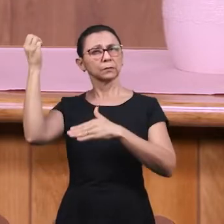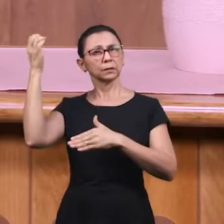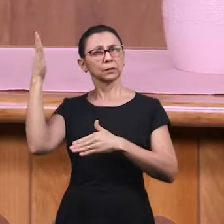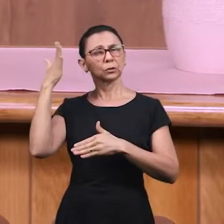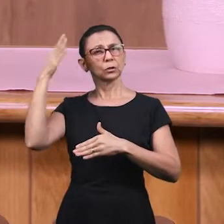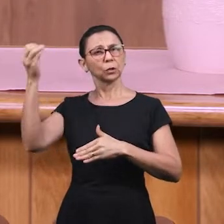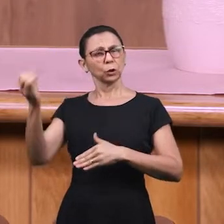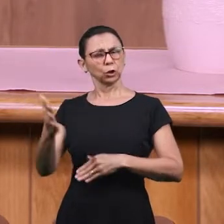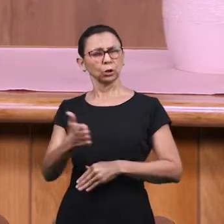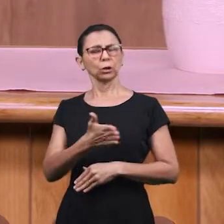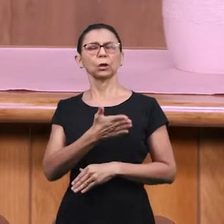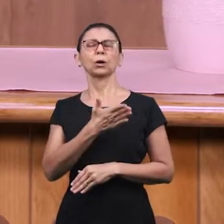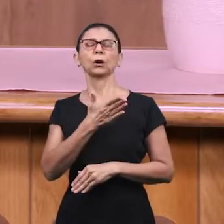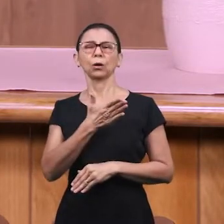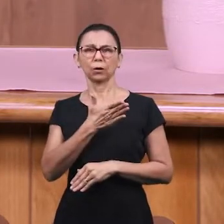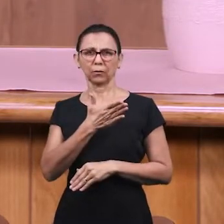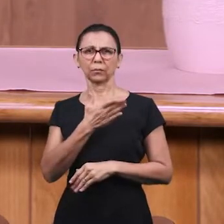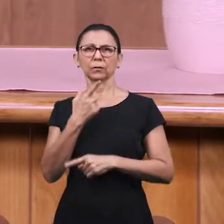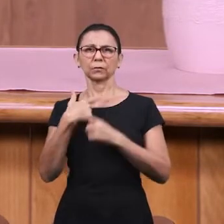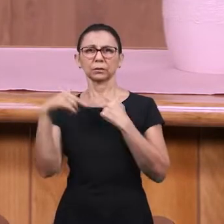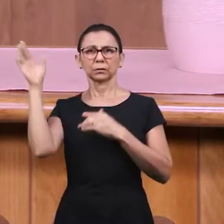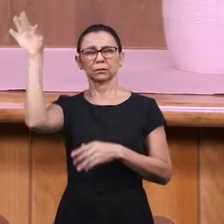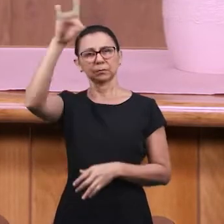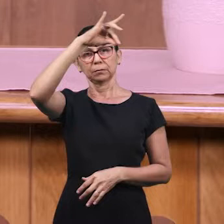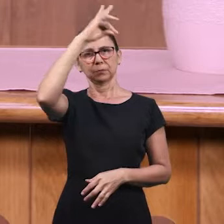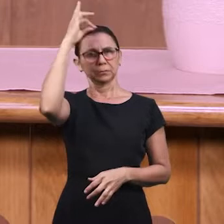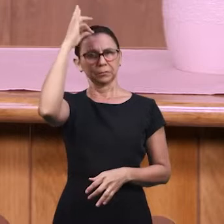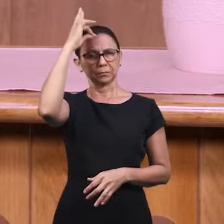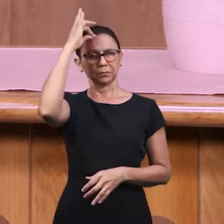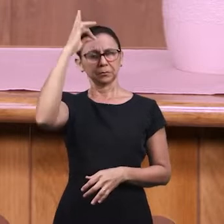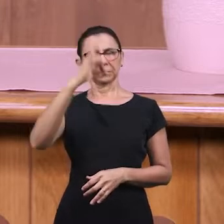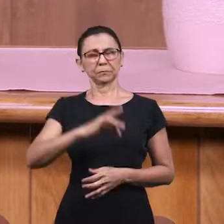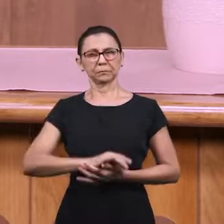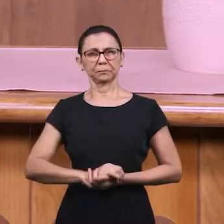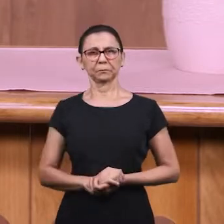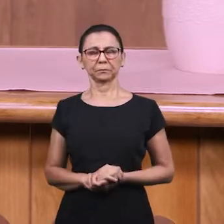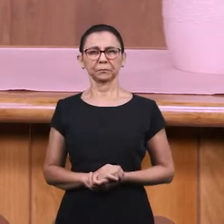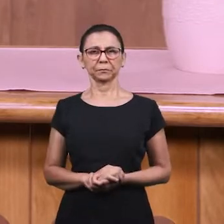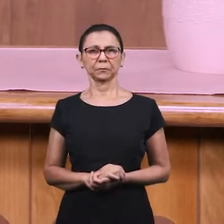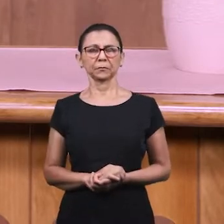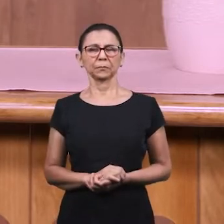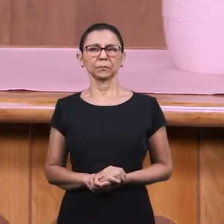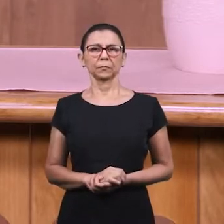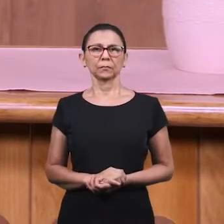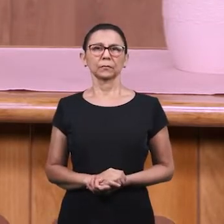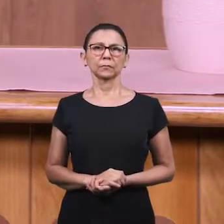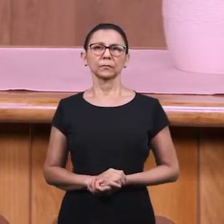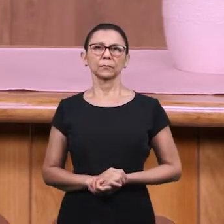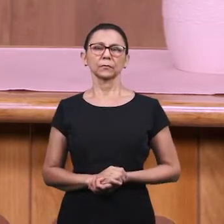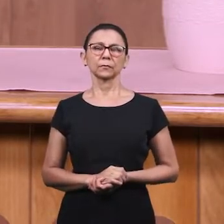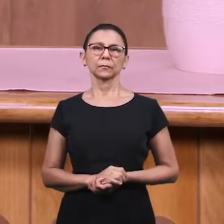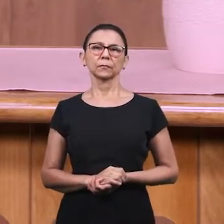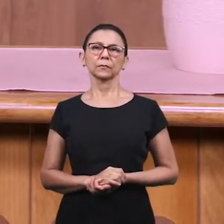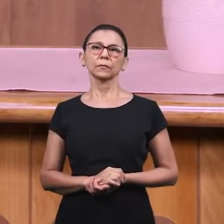откровениями, все то, что Дух Святой всегда желал. Но